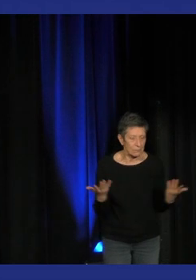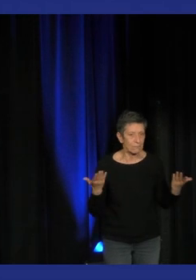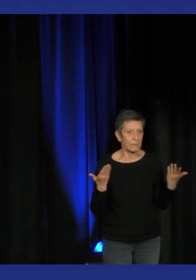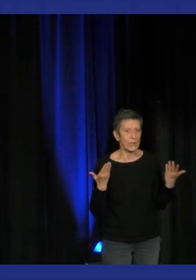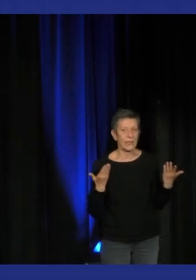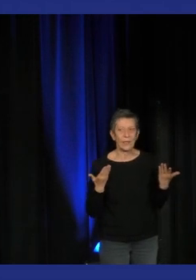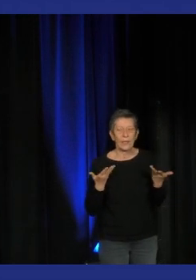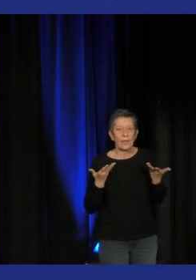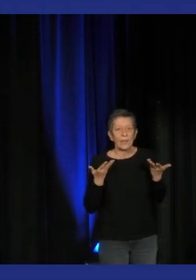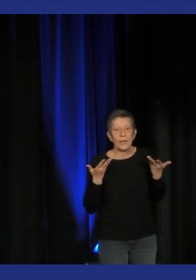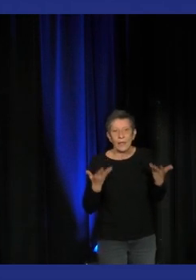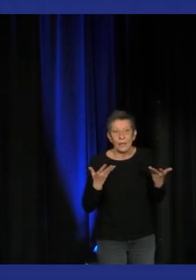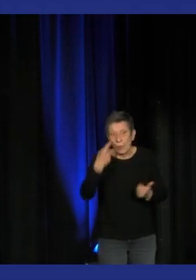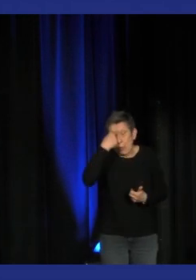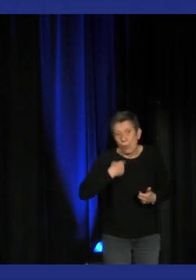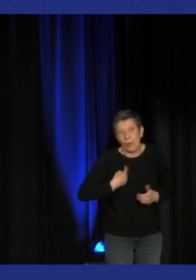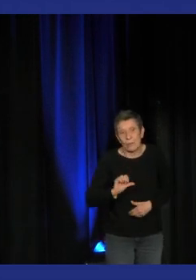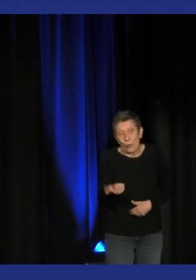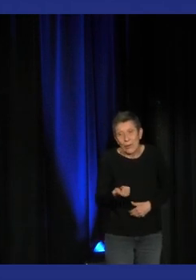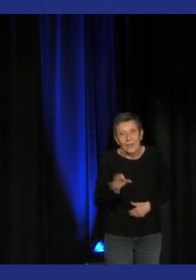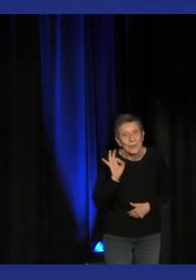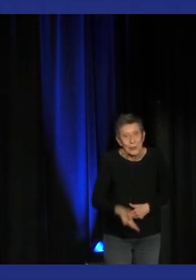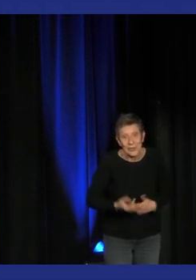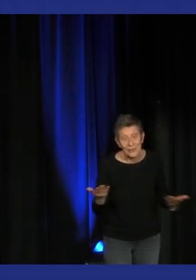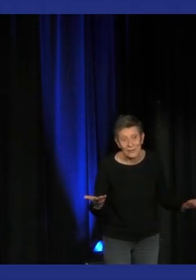D'abord, comme je le dis toujours, d'abord pour moi, hein,